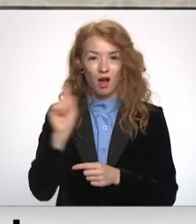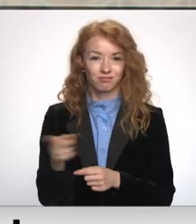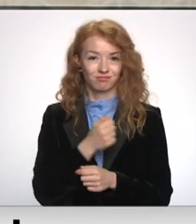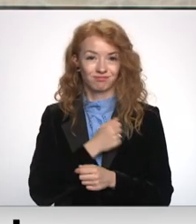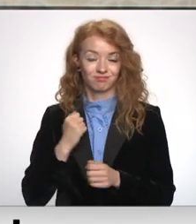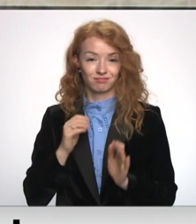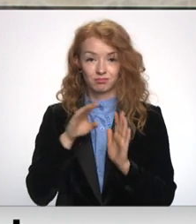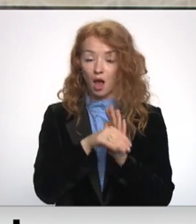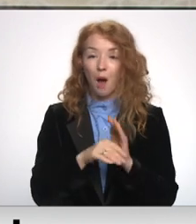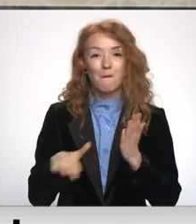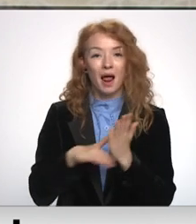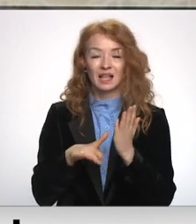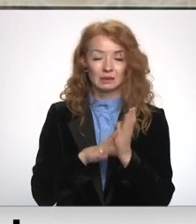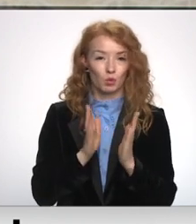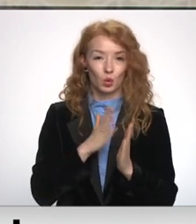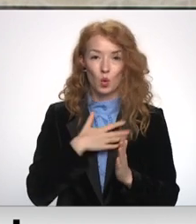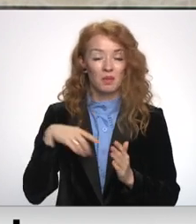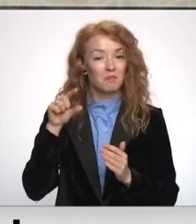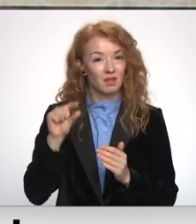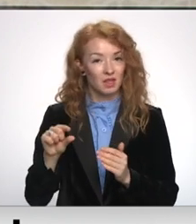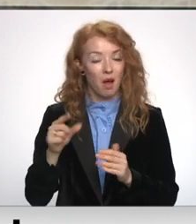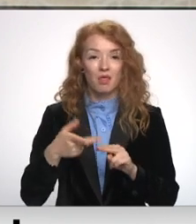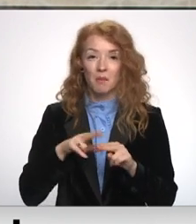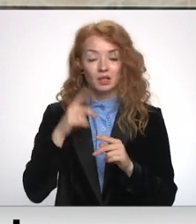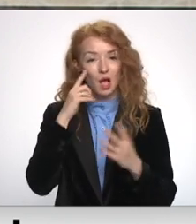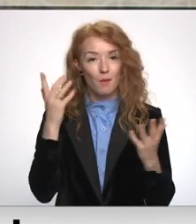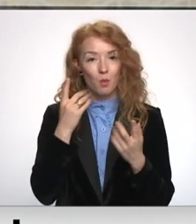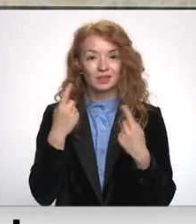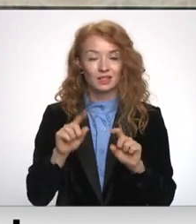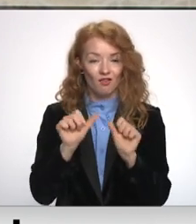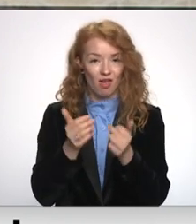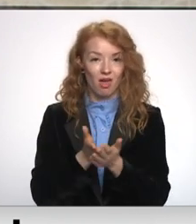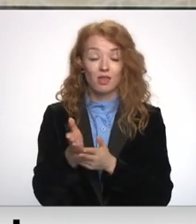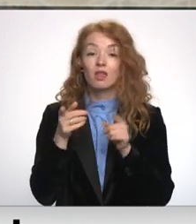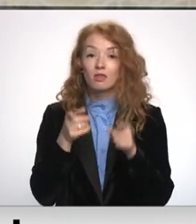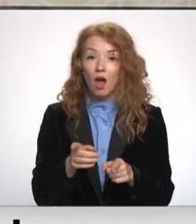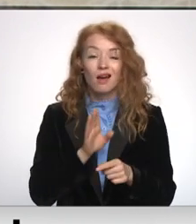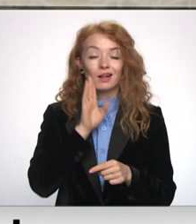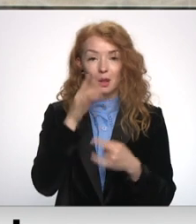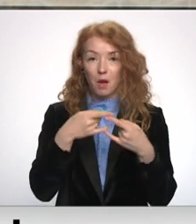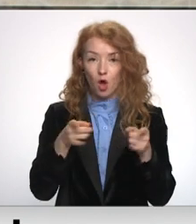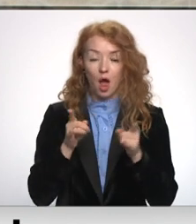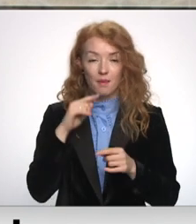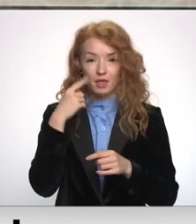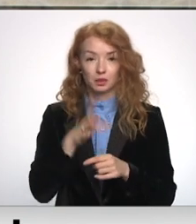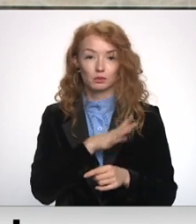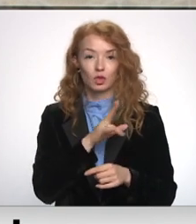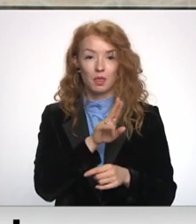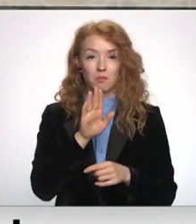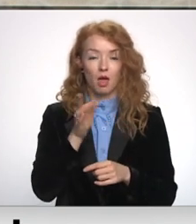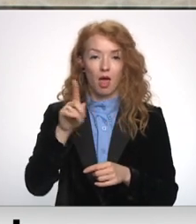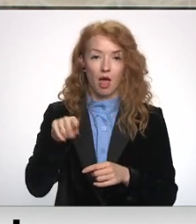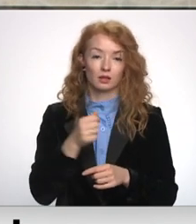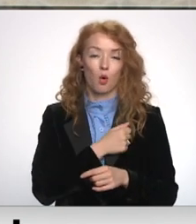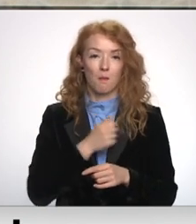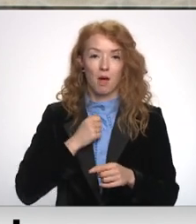būtu minimāls. Rūpīgi jāizvērtē citi risinājumi. Tā rīta panorāmā šorīt izteicās bijušais NBS komandieris,